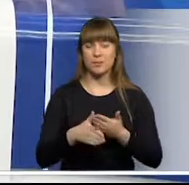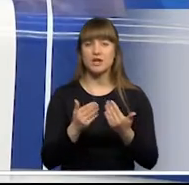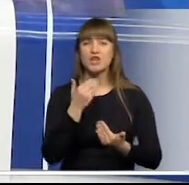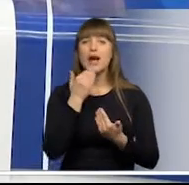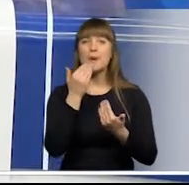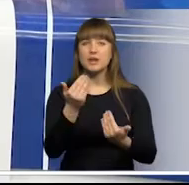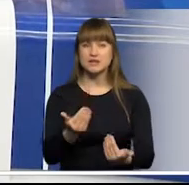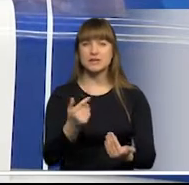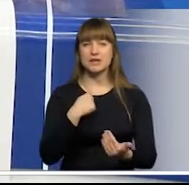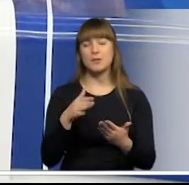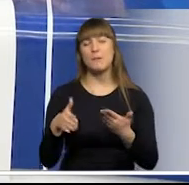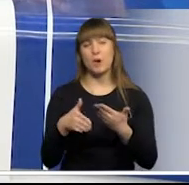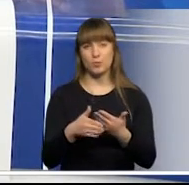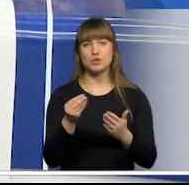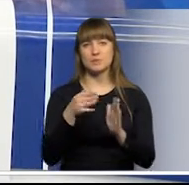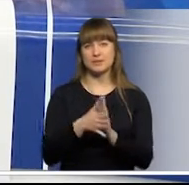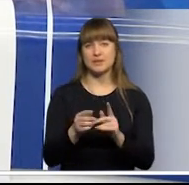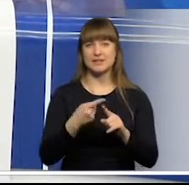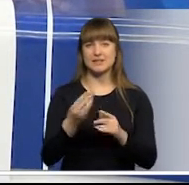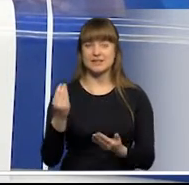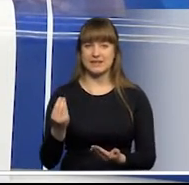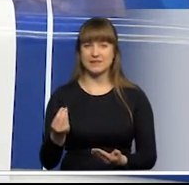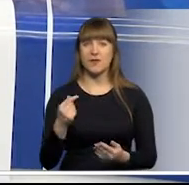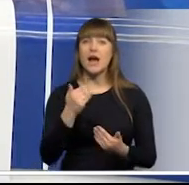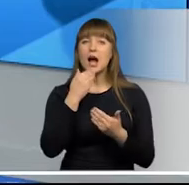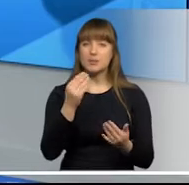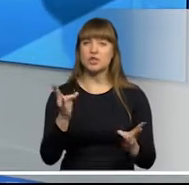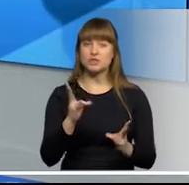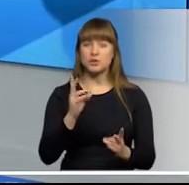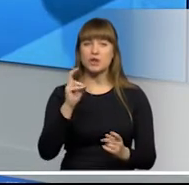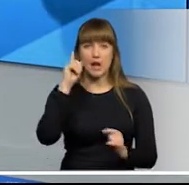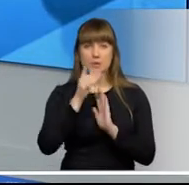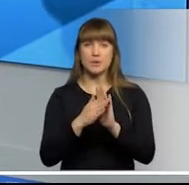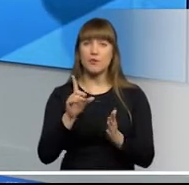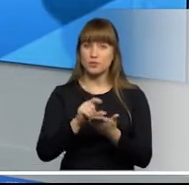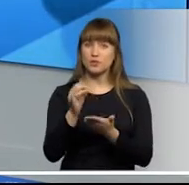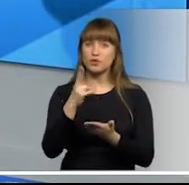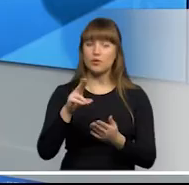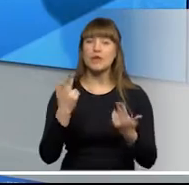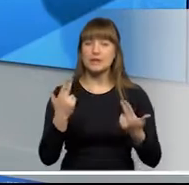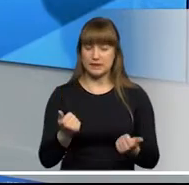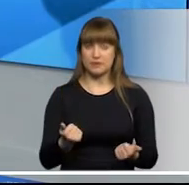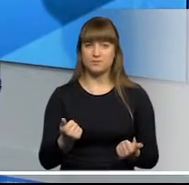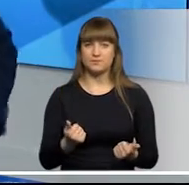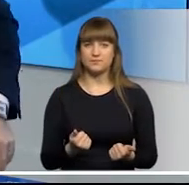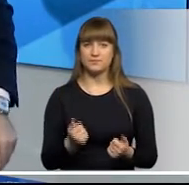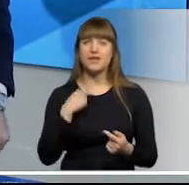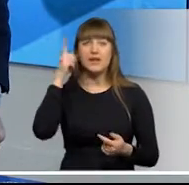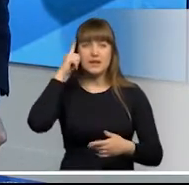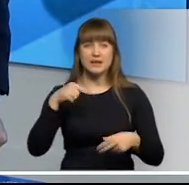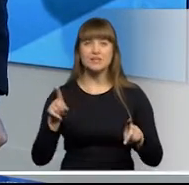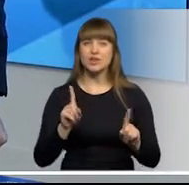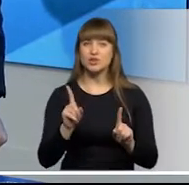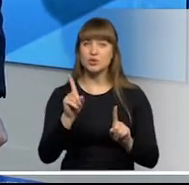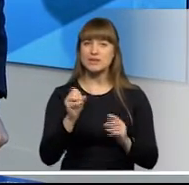нужно в пенсионный фонд, конечно, отделение пенсионного фонда. Конечно, в территориальные органы, да. Угу. Я знаю, что за 10 лет действия программы материнского капитала не